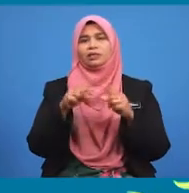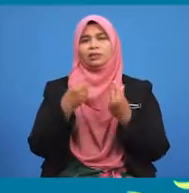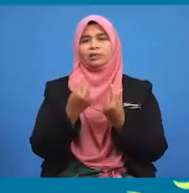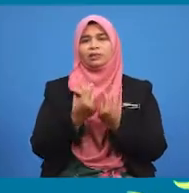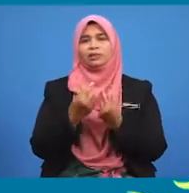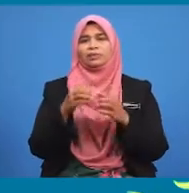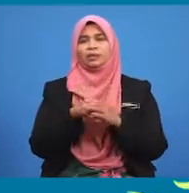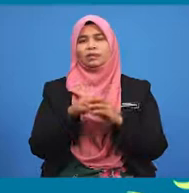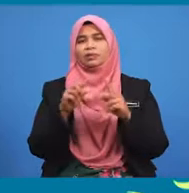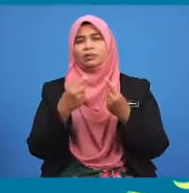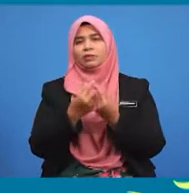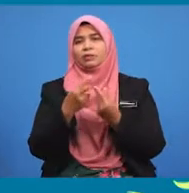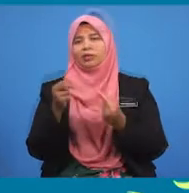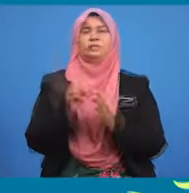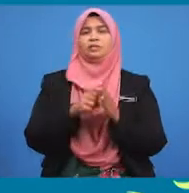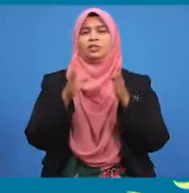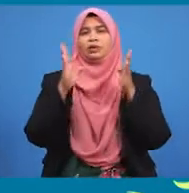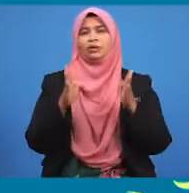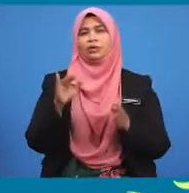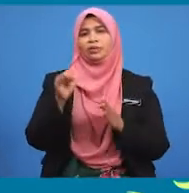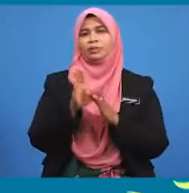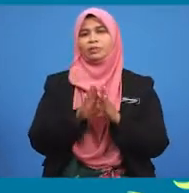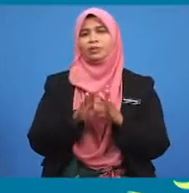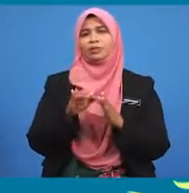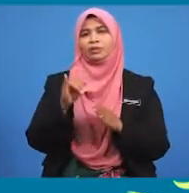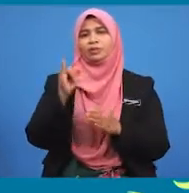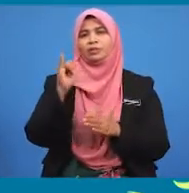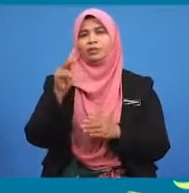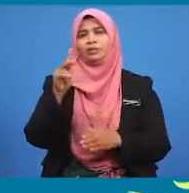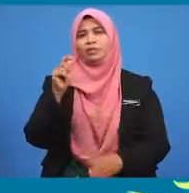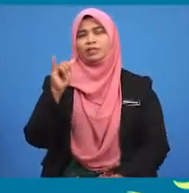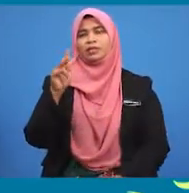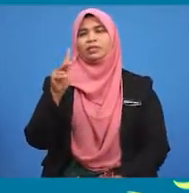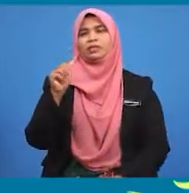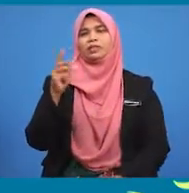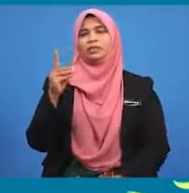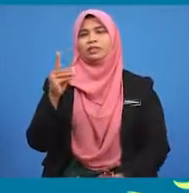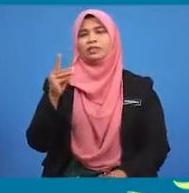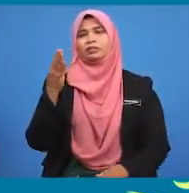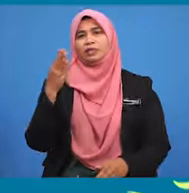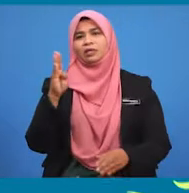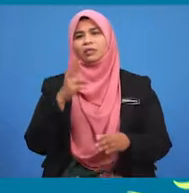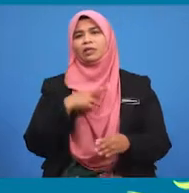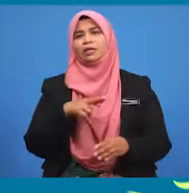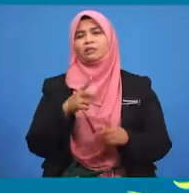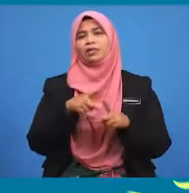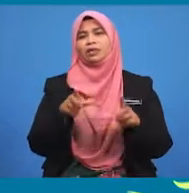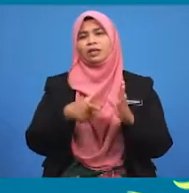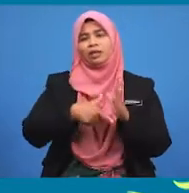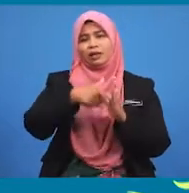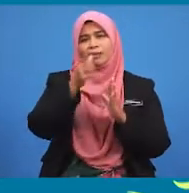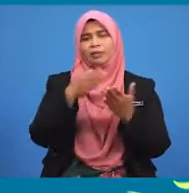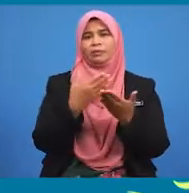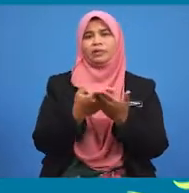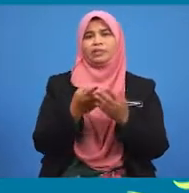Contohnya, seorang yang beritikad bahawa agama lain lebih baik daripada agama Islam